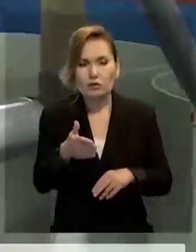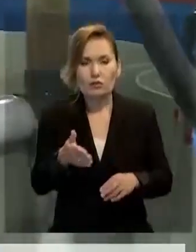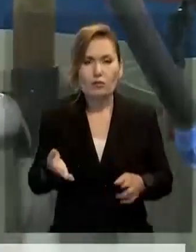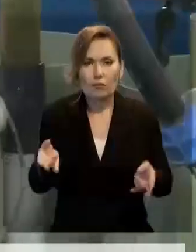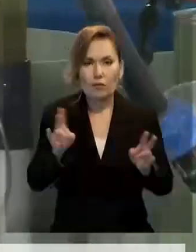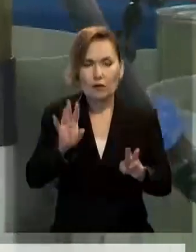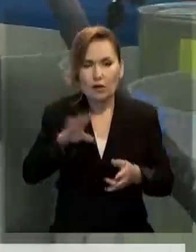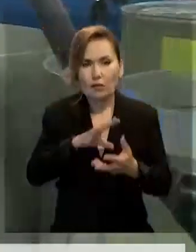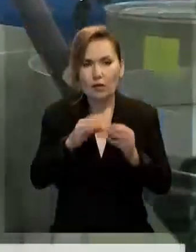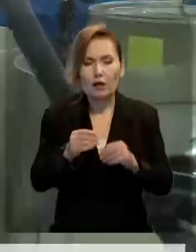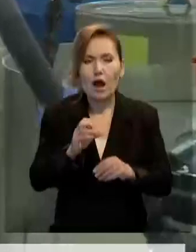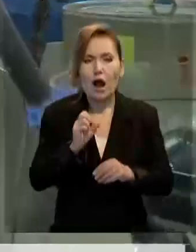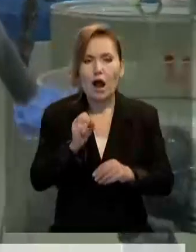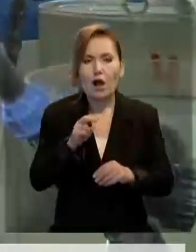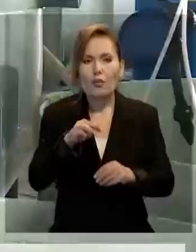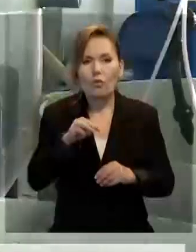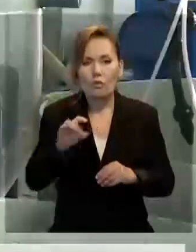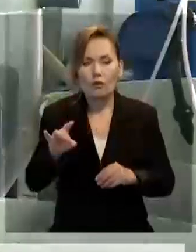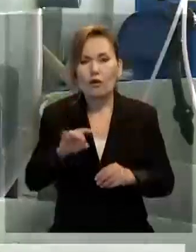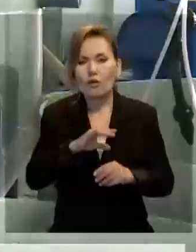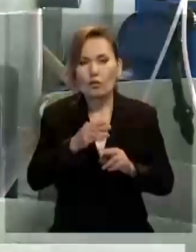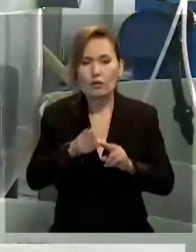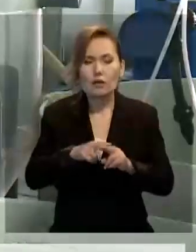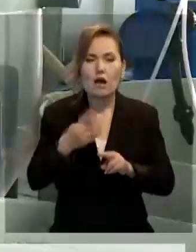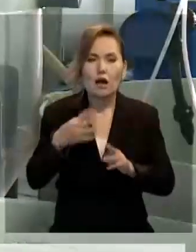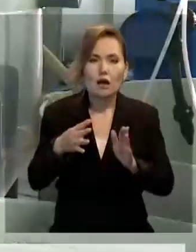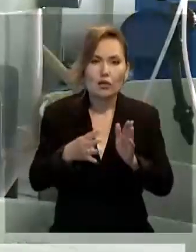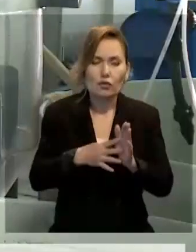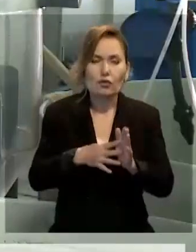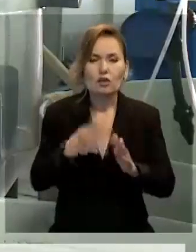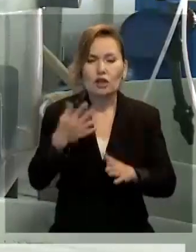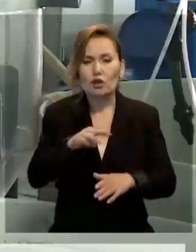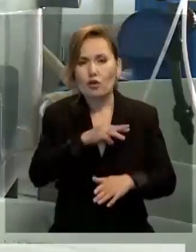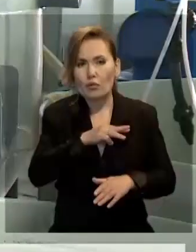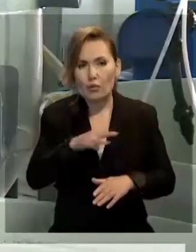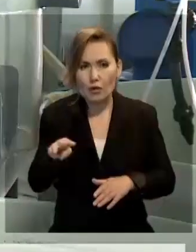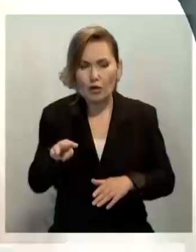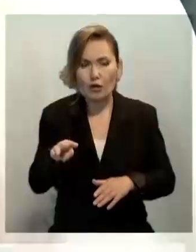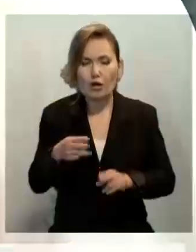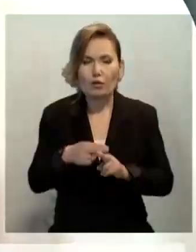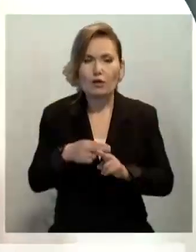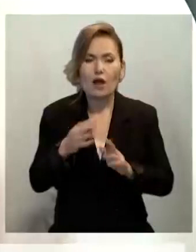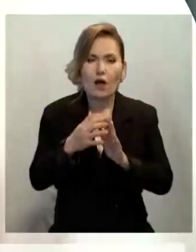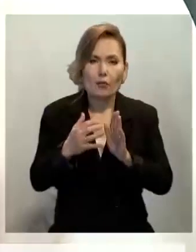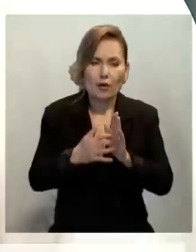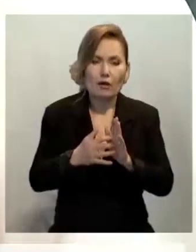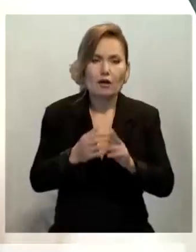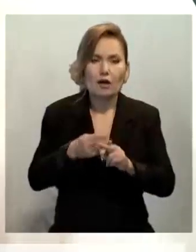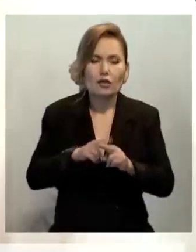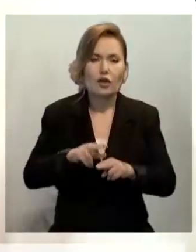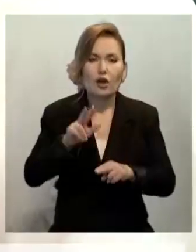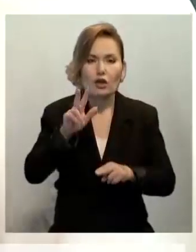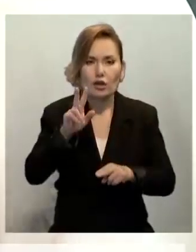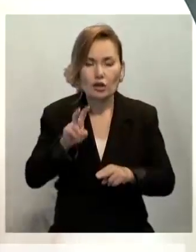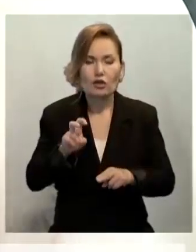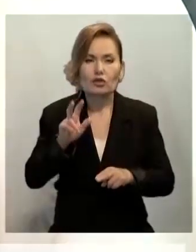biz Ağamur toğ balıktarın çıkaramız. 49-50 milyonğa çeyin osınday deyin nesil alınat. 200-300 kiloğa çeyin